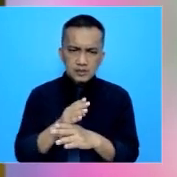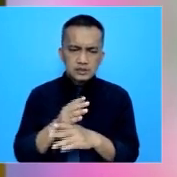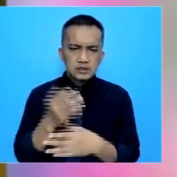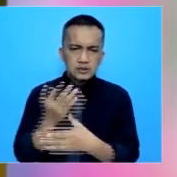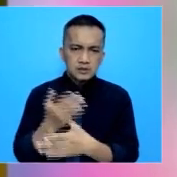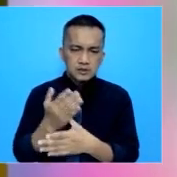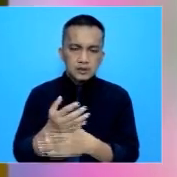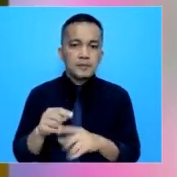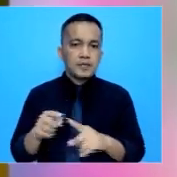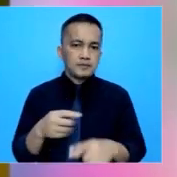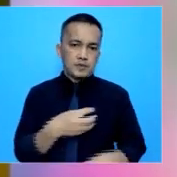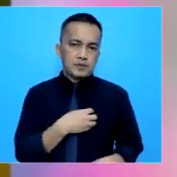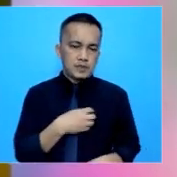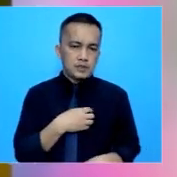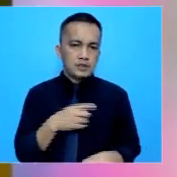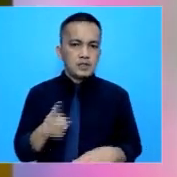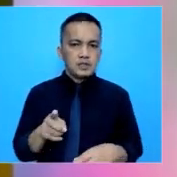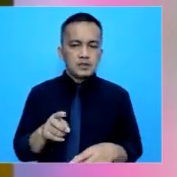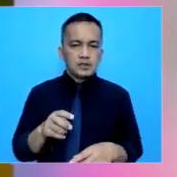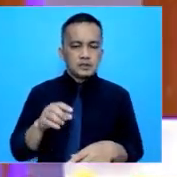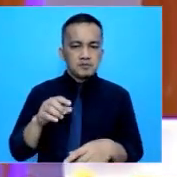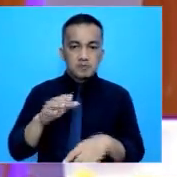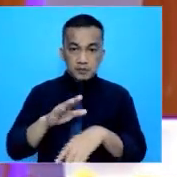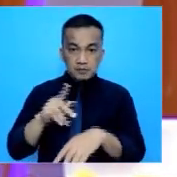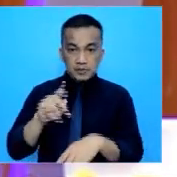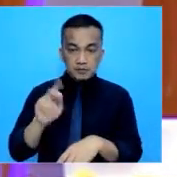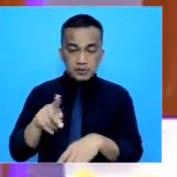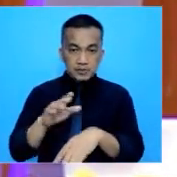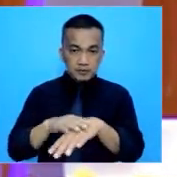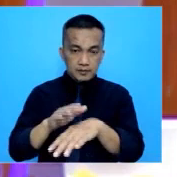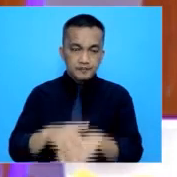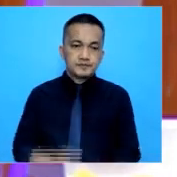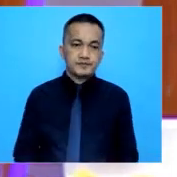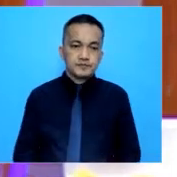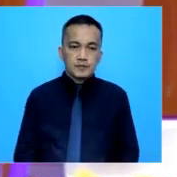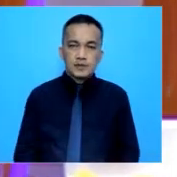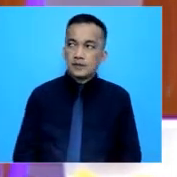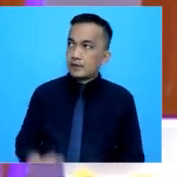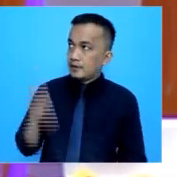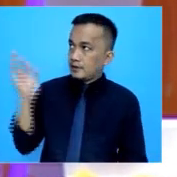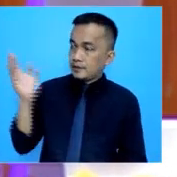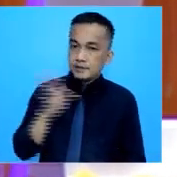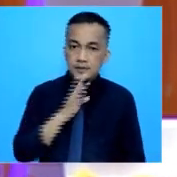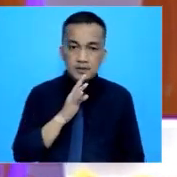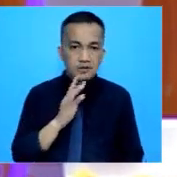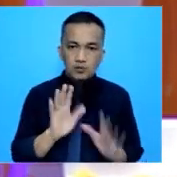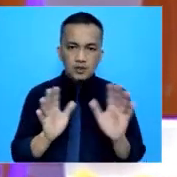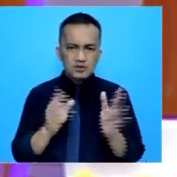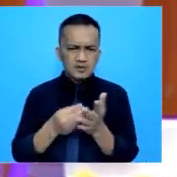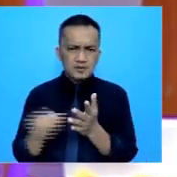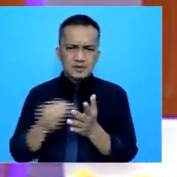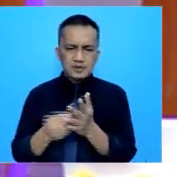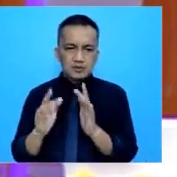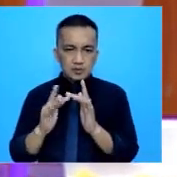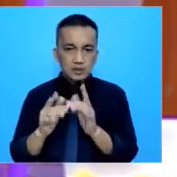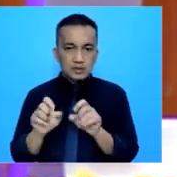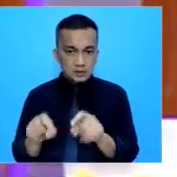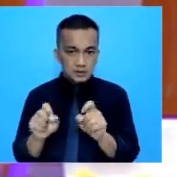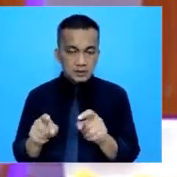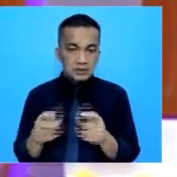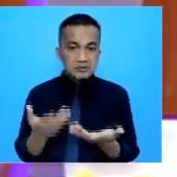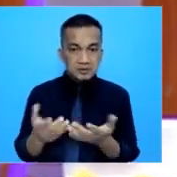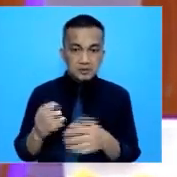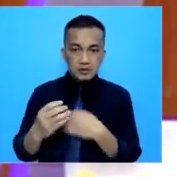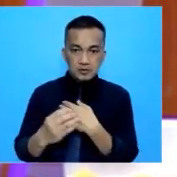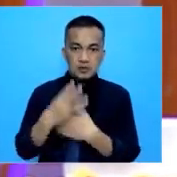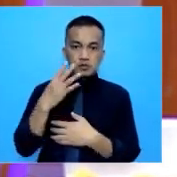dito ang Philippine National Police. Sana huwag nilang ipatronize yung mga online na mga nagbebenta because it might cause